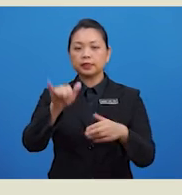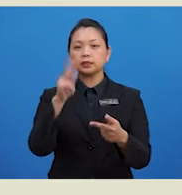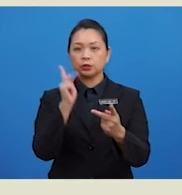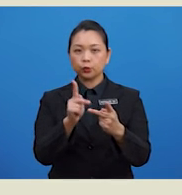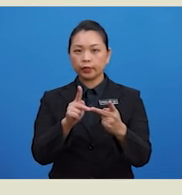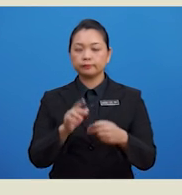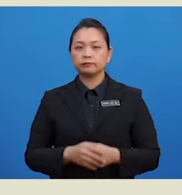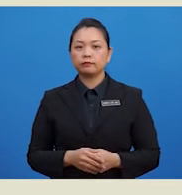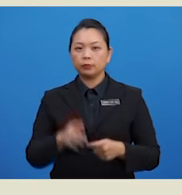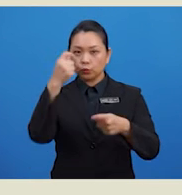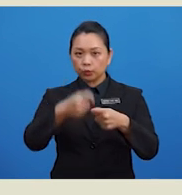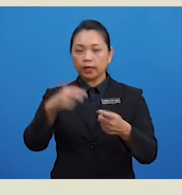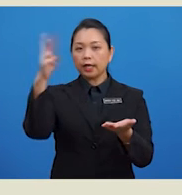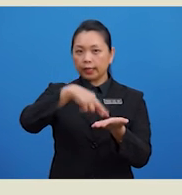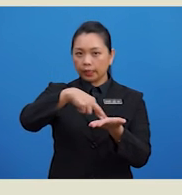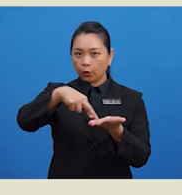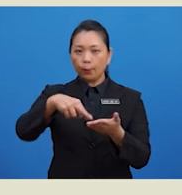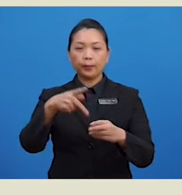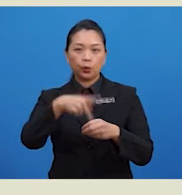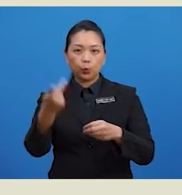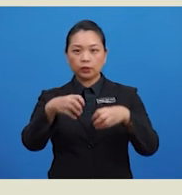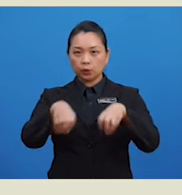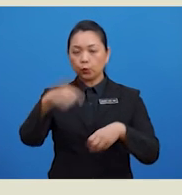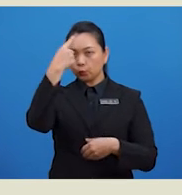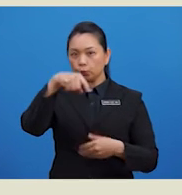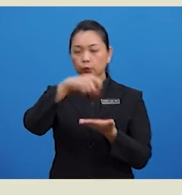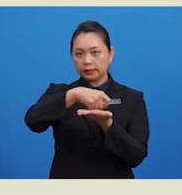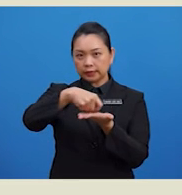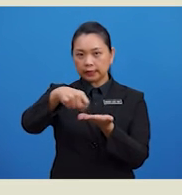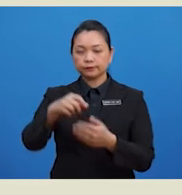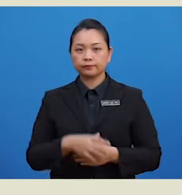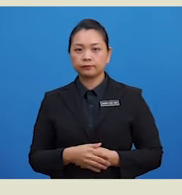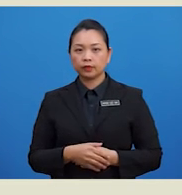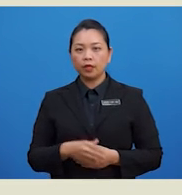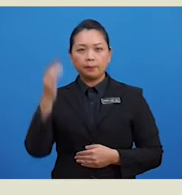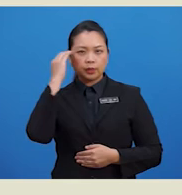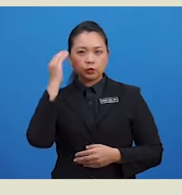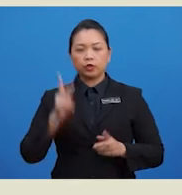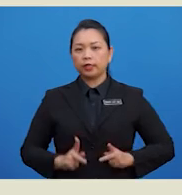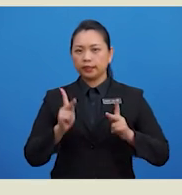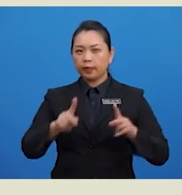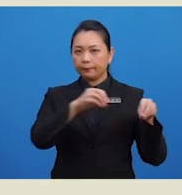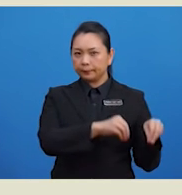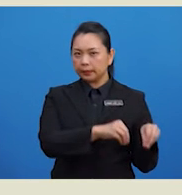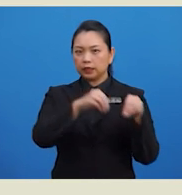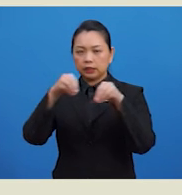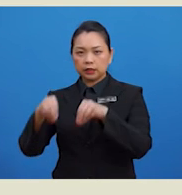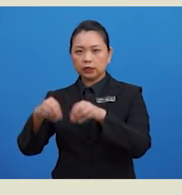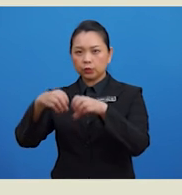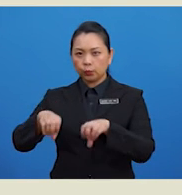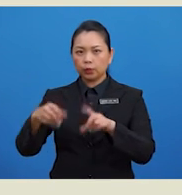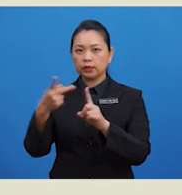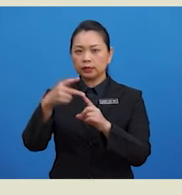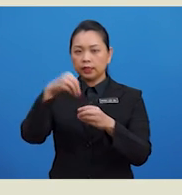sesuai, menentukan rekod pengeluaran telur untuk dicatat, mengetahui kaedah pemindahan